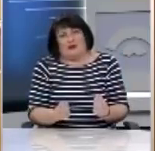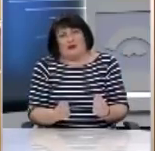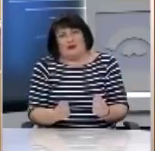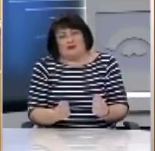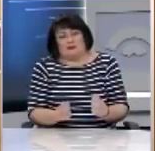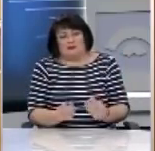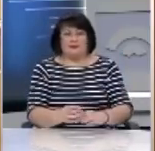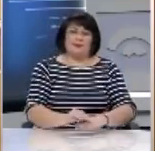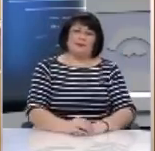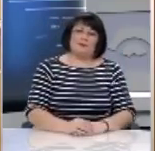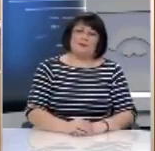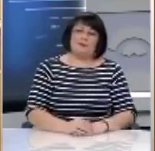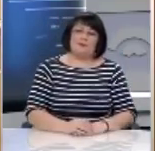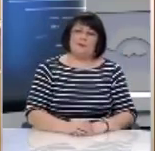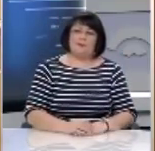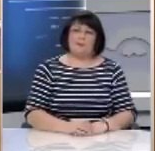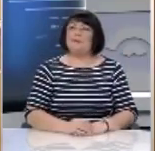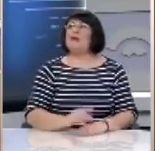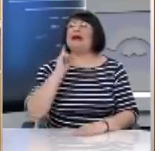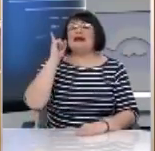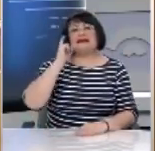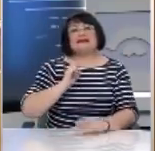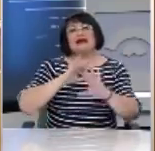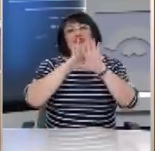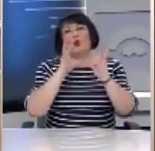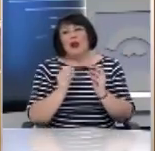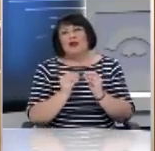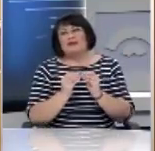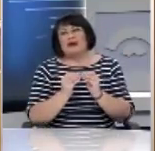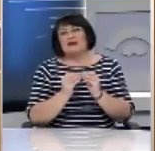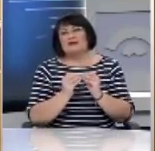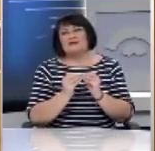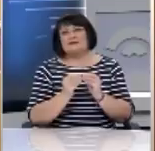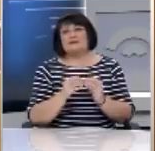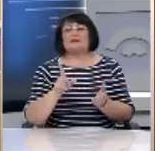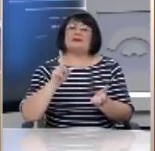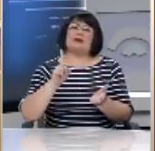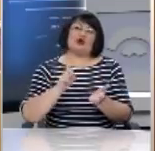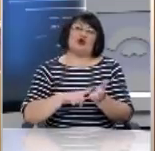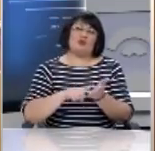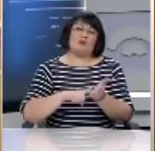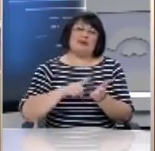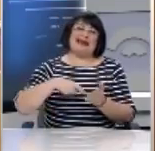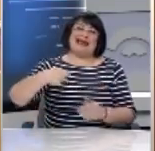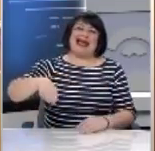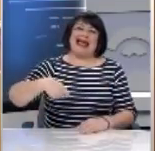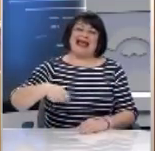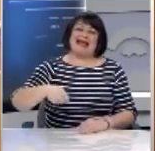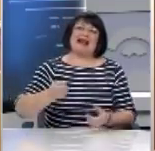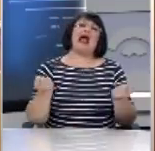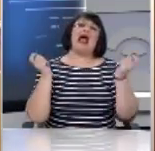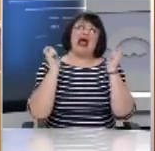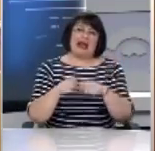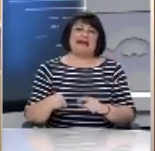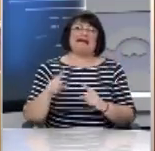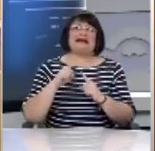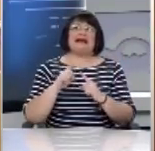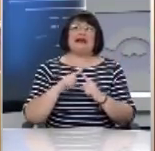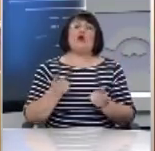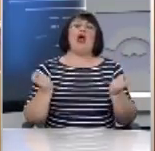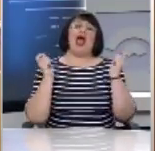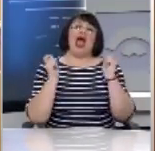Ξέρετε ότι όλα αυτά είναι και νομικά αδύνατα, αλλά και τεχνικά